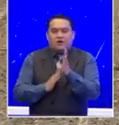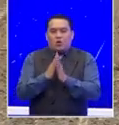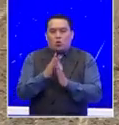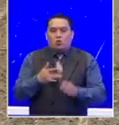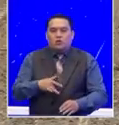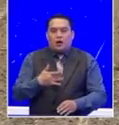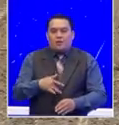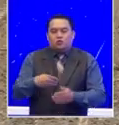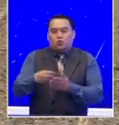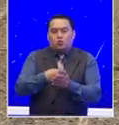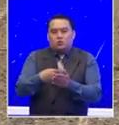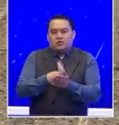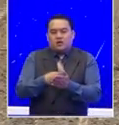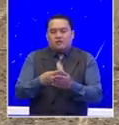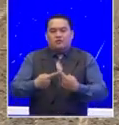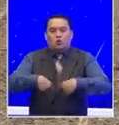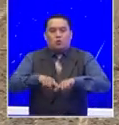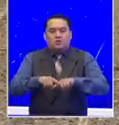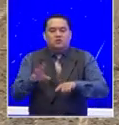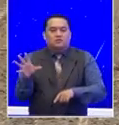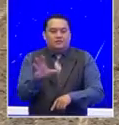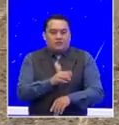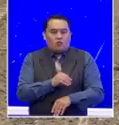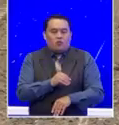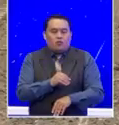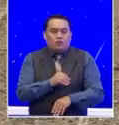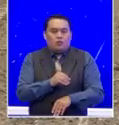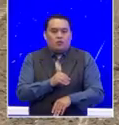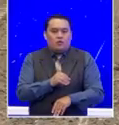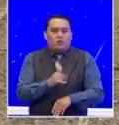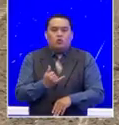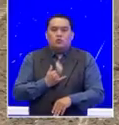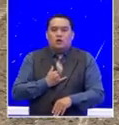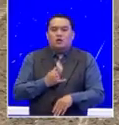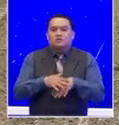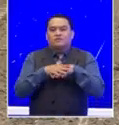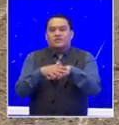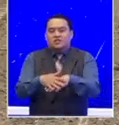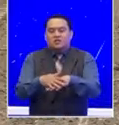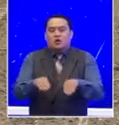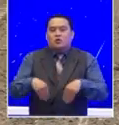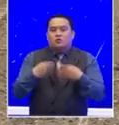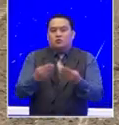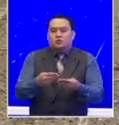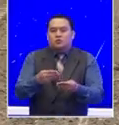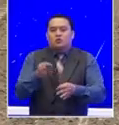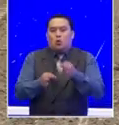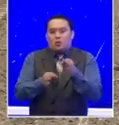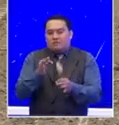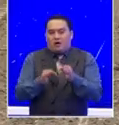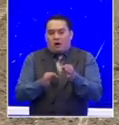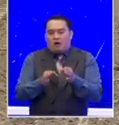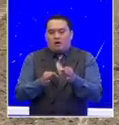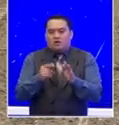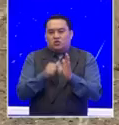Удобрение субсидируется на 45%. Также нам выдается удешевленное дизельное топливо по